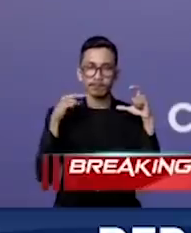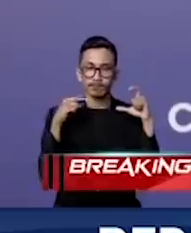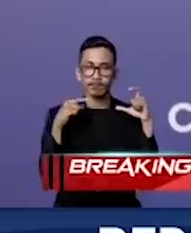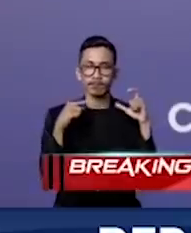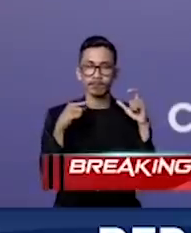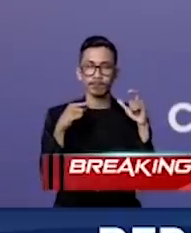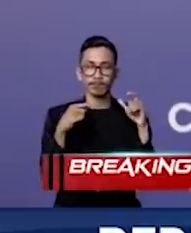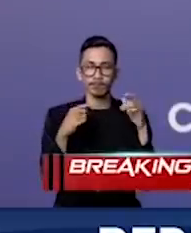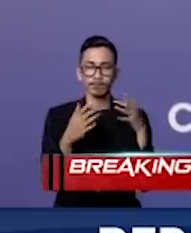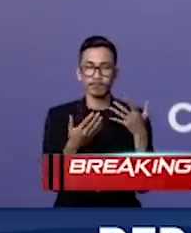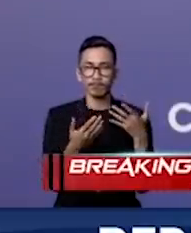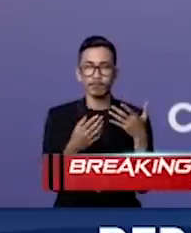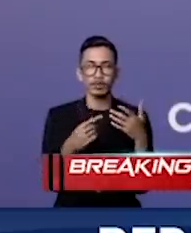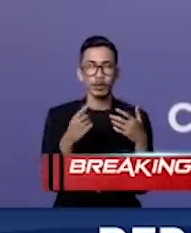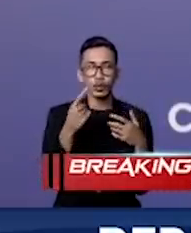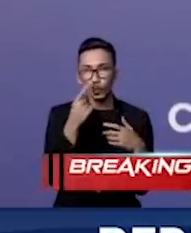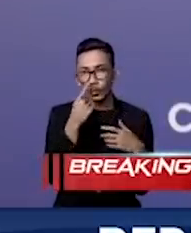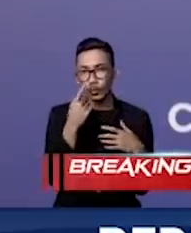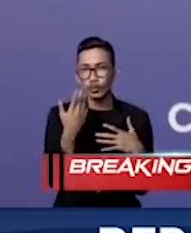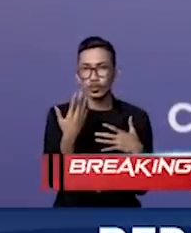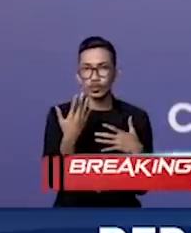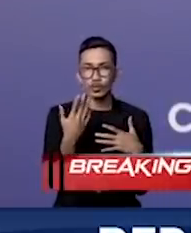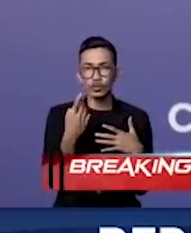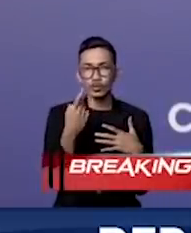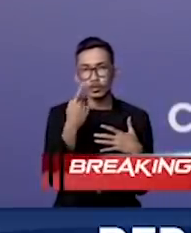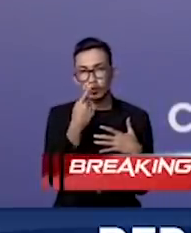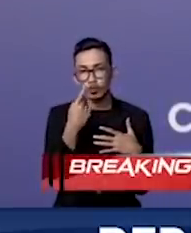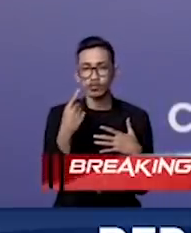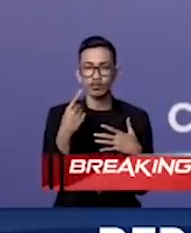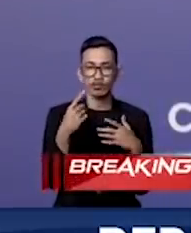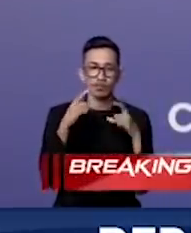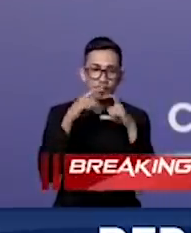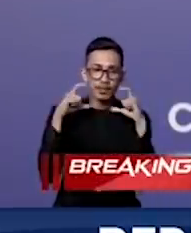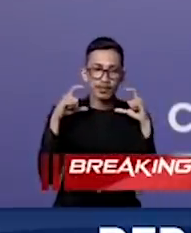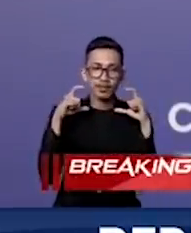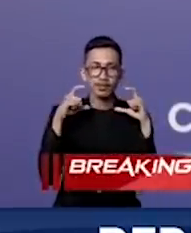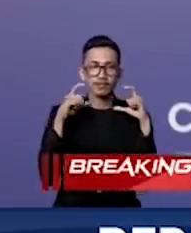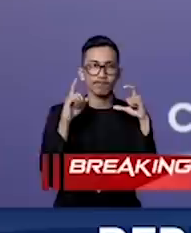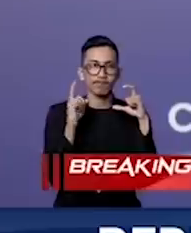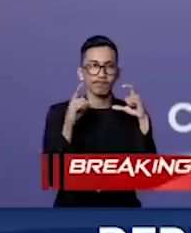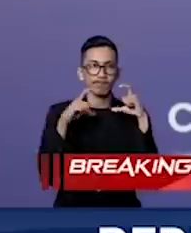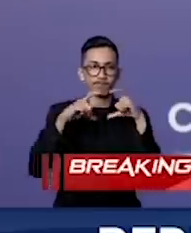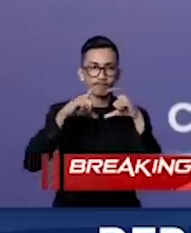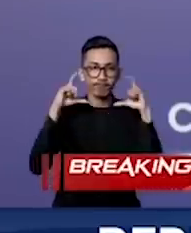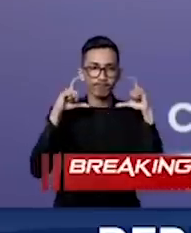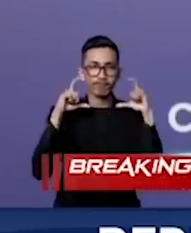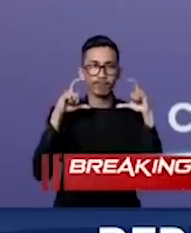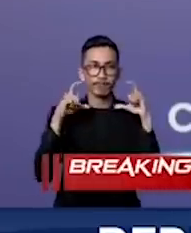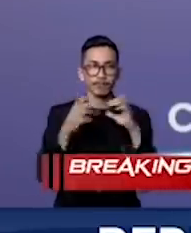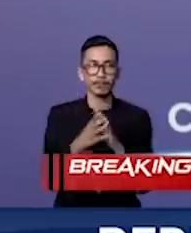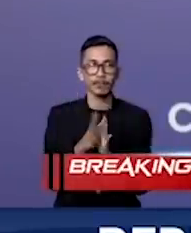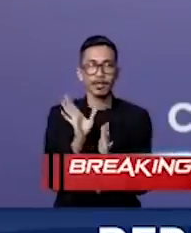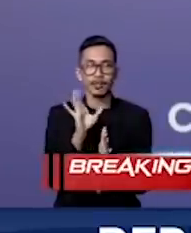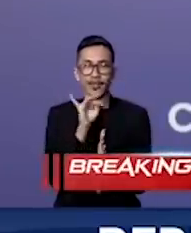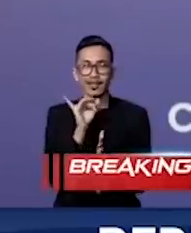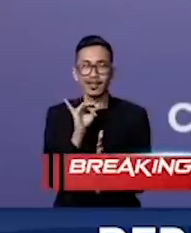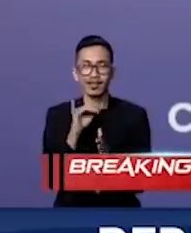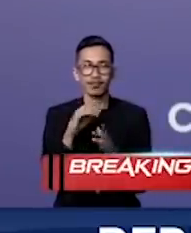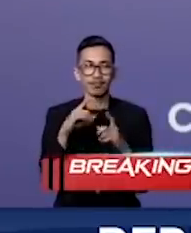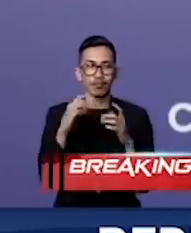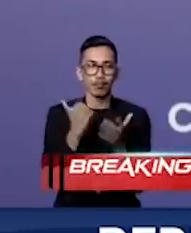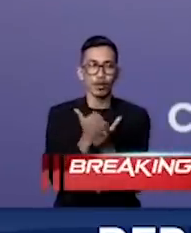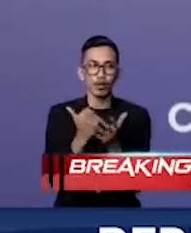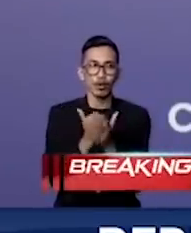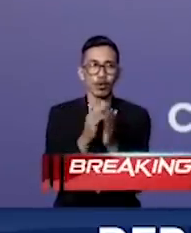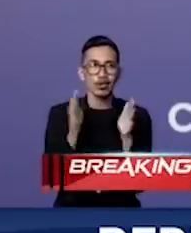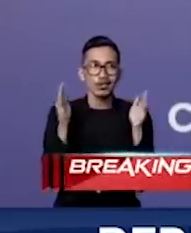antara lobang hidung dengan masker Hai jangan yang ketat menutup hidung dan mulut ini